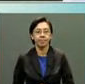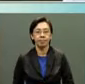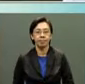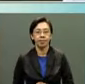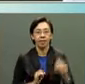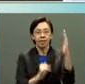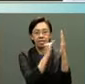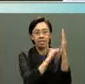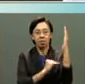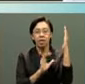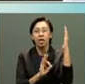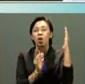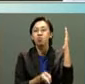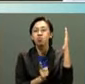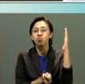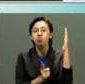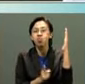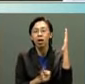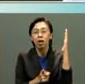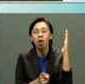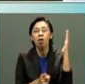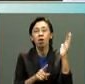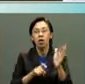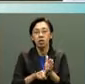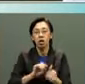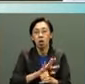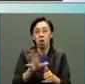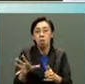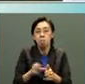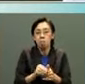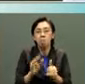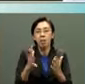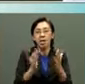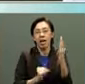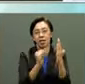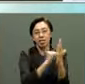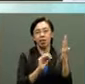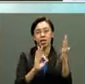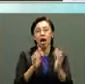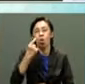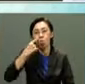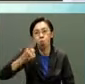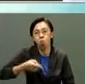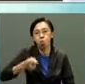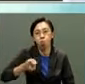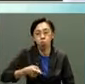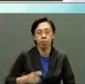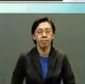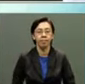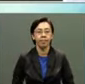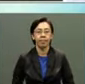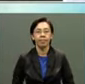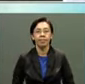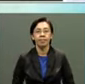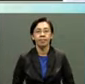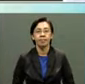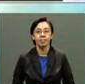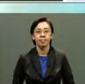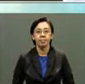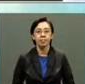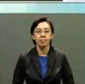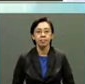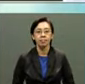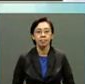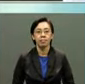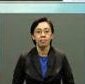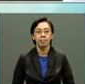จังหวัดยังเป็นจังหวัดที่ยืนยันการรายงานว่าไม่พบผู้ป่วยเลยนะครับยังคงที่9จังหวัดนี้อยู่มาดูการกระจายตั